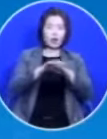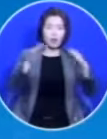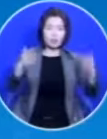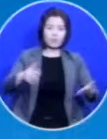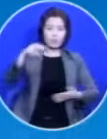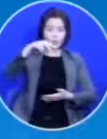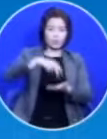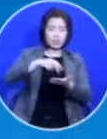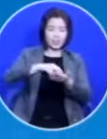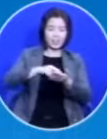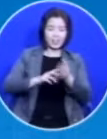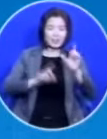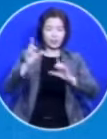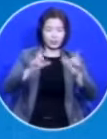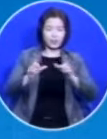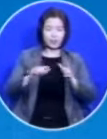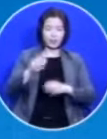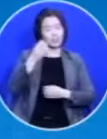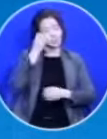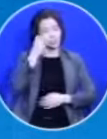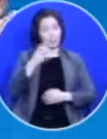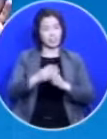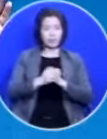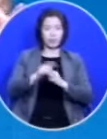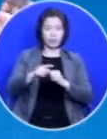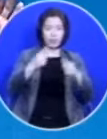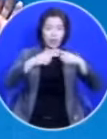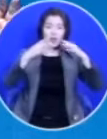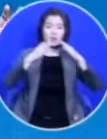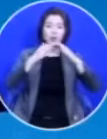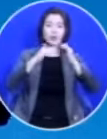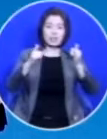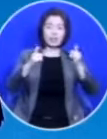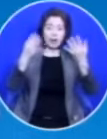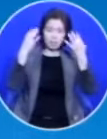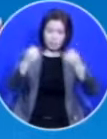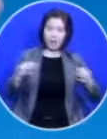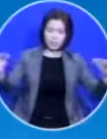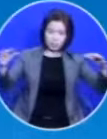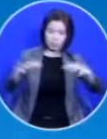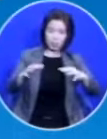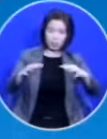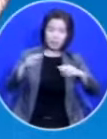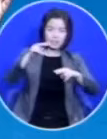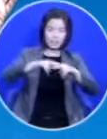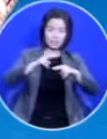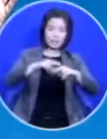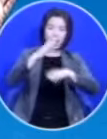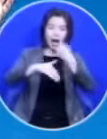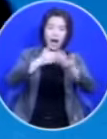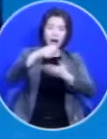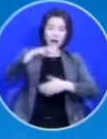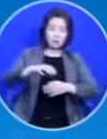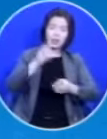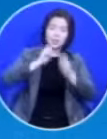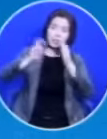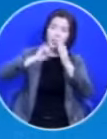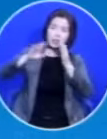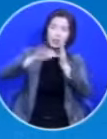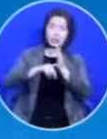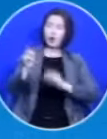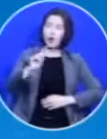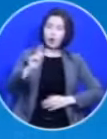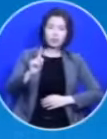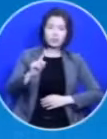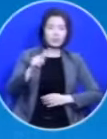참 신기합니다네 이게 교우들이 많이 모인 자리에서 하나님 앞에 찬양할 때는 어디서 그런